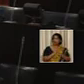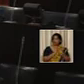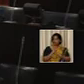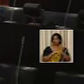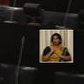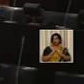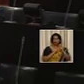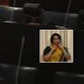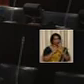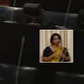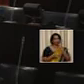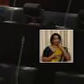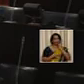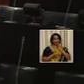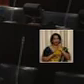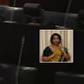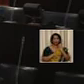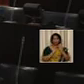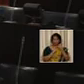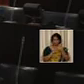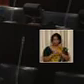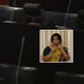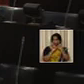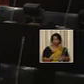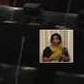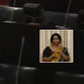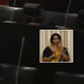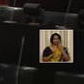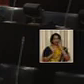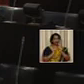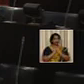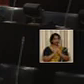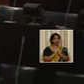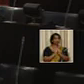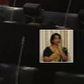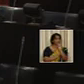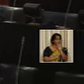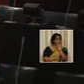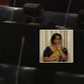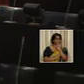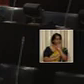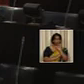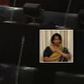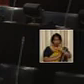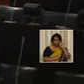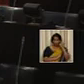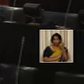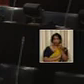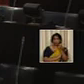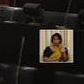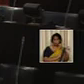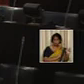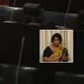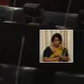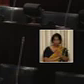කරලා. එතකොට හැබැයි විදේශ සේවා නියුක්ති කාර්යාංශිනුත් මේ වගේ සම්බන්ධ විදේශ රැකියාවක් කියන වචනයක් ගෑවුනොත් ඒ සම්බන්ධයෙන් මුදලක් අය කරලා තිබුණොත්